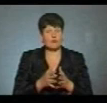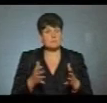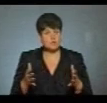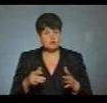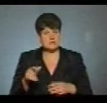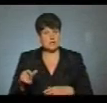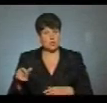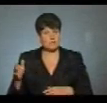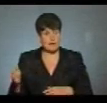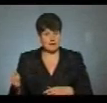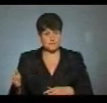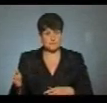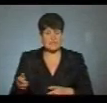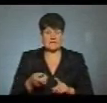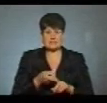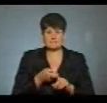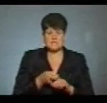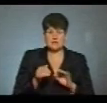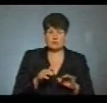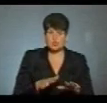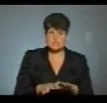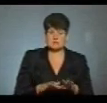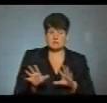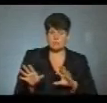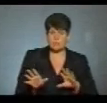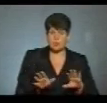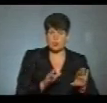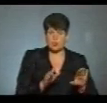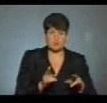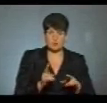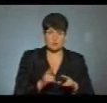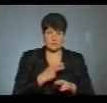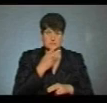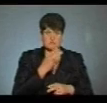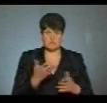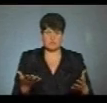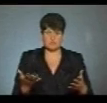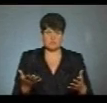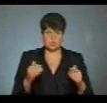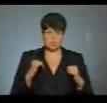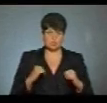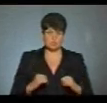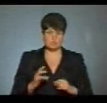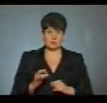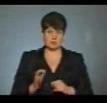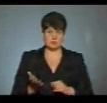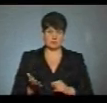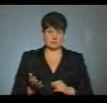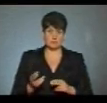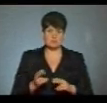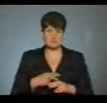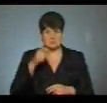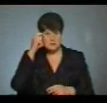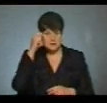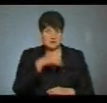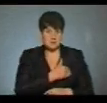людей інфекційний процес перебігає безсимптомно, латентно так звано, тобто без гарячки,